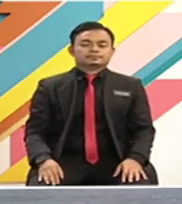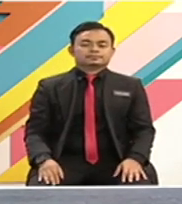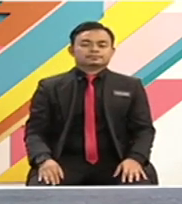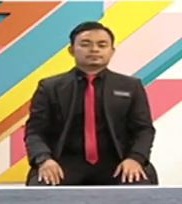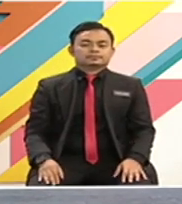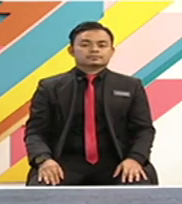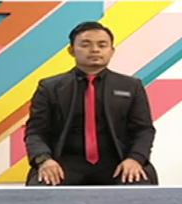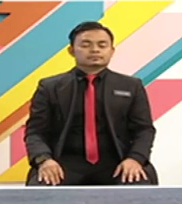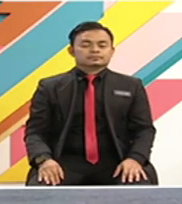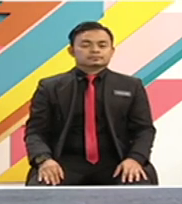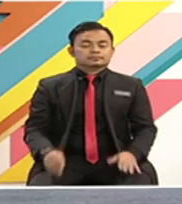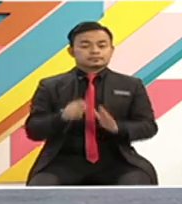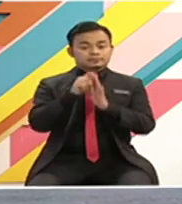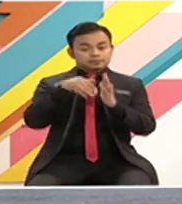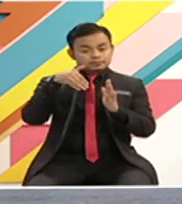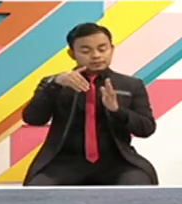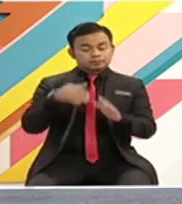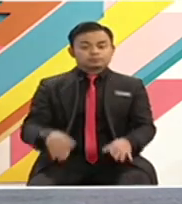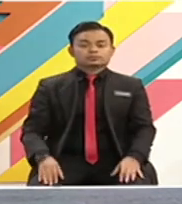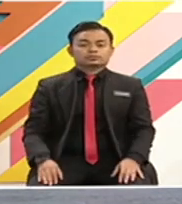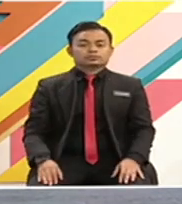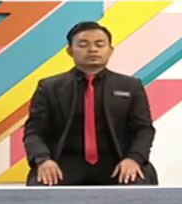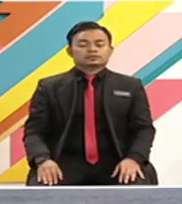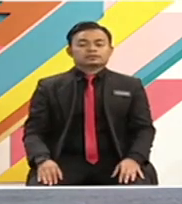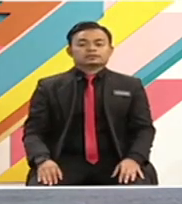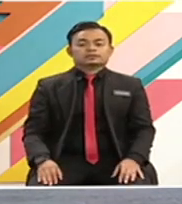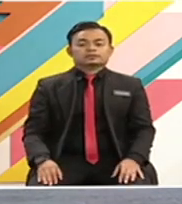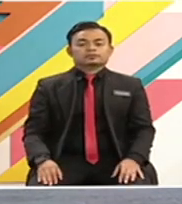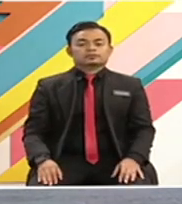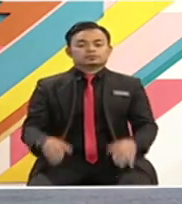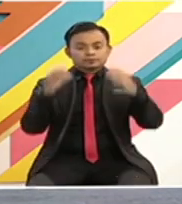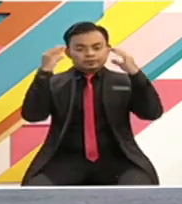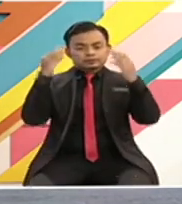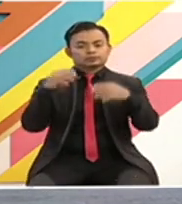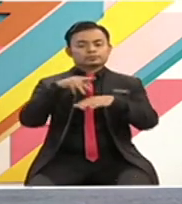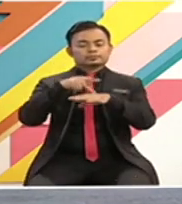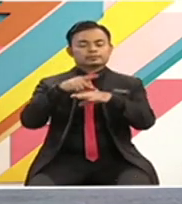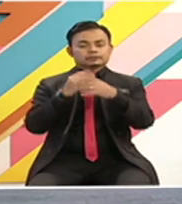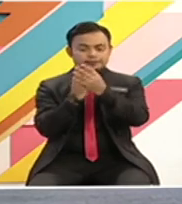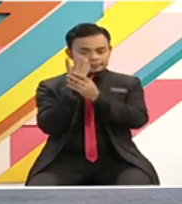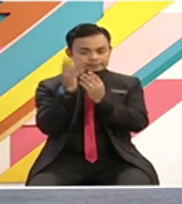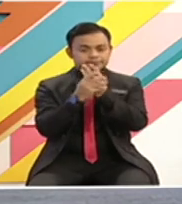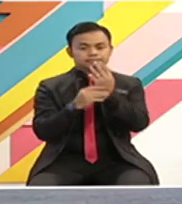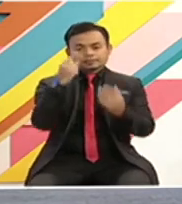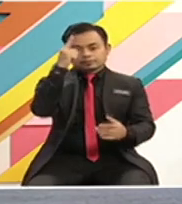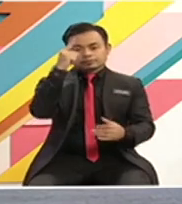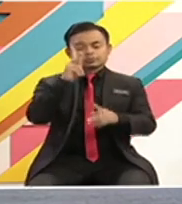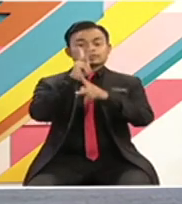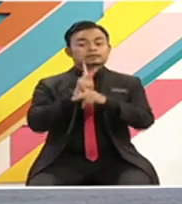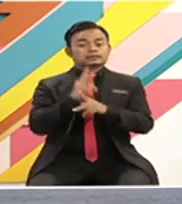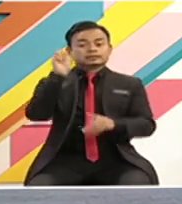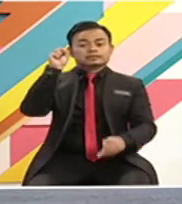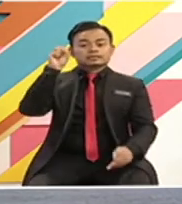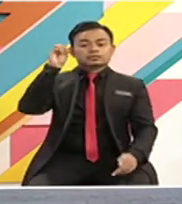menjemput sih untuk make sanitizer di atas meja ini untuk mengekalkan shop di studio sego silakan cek goblok AC